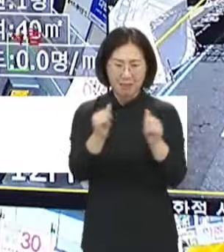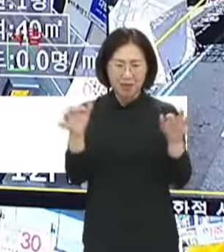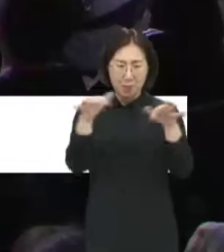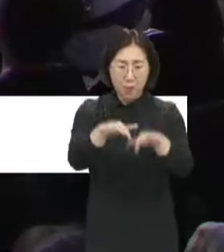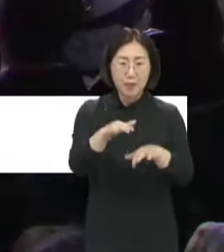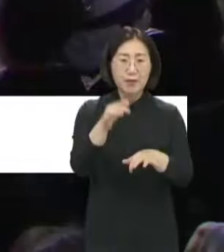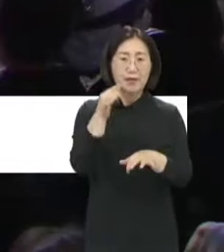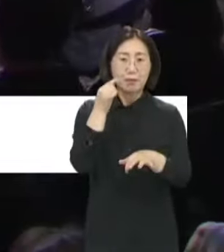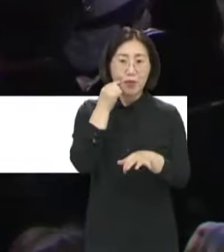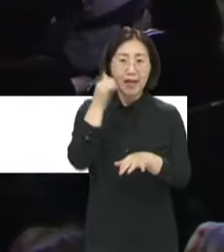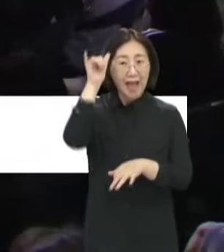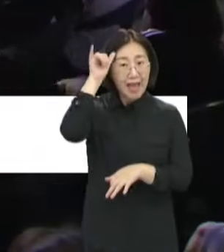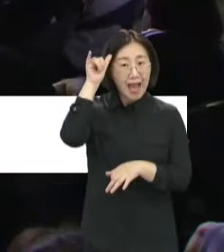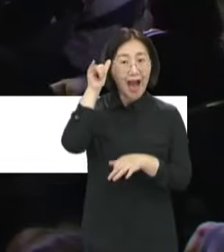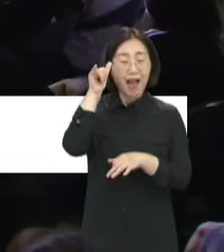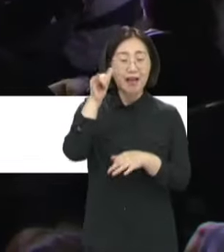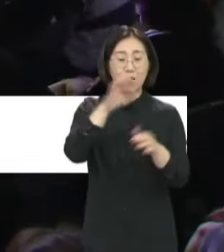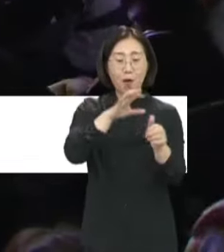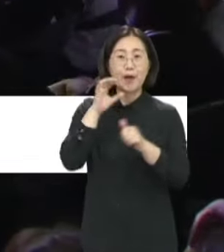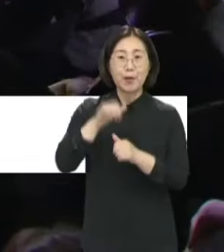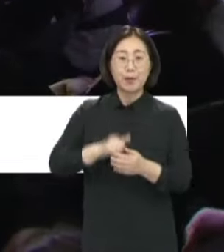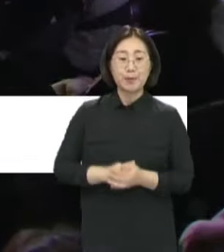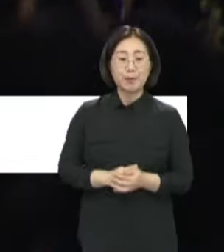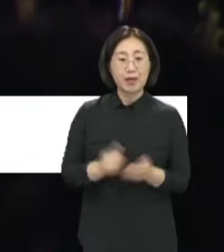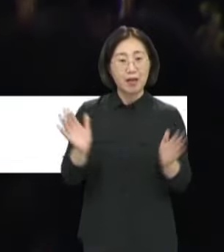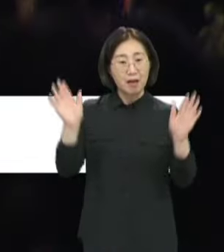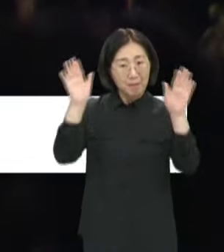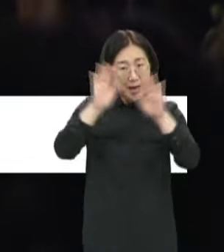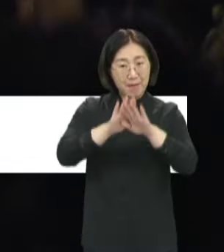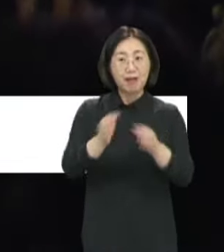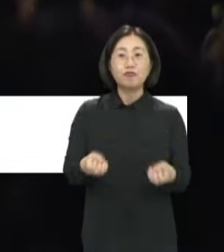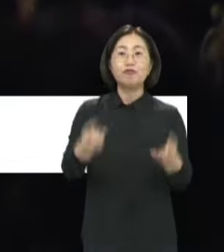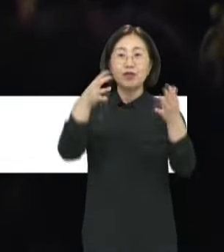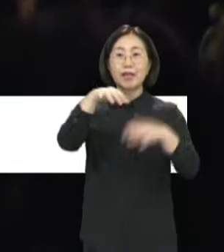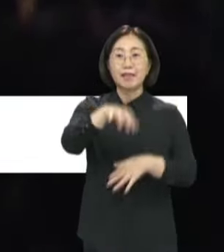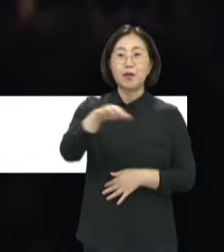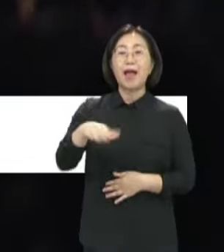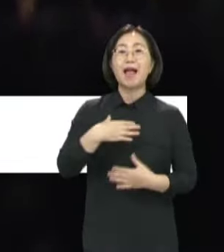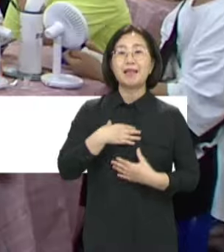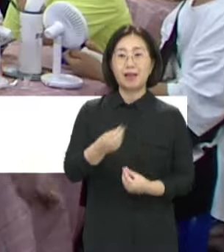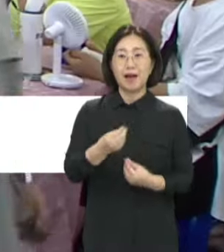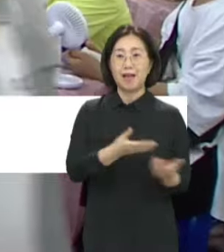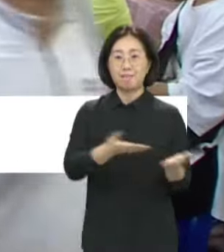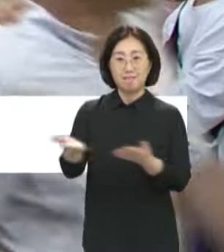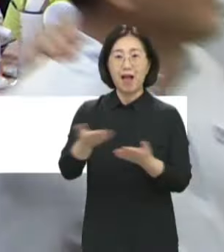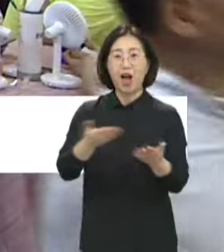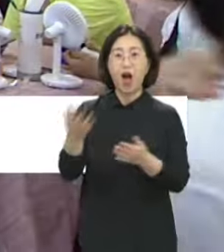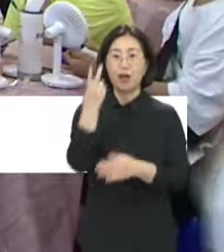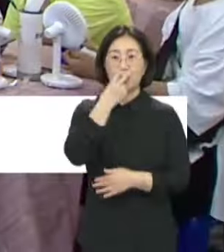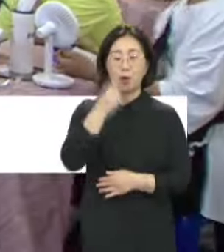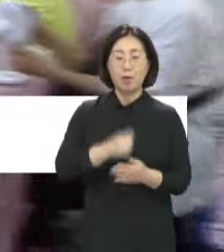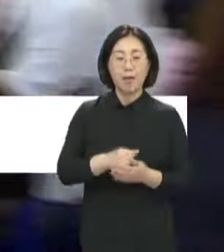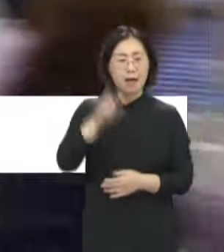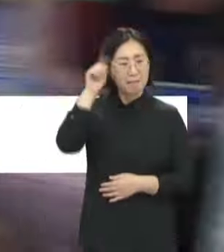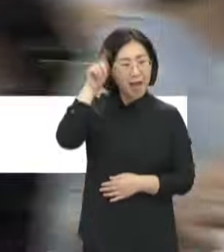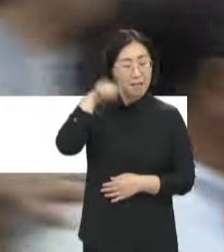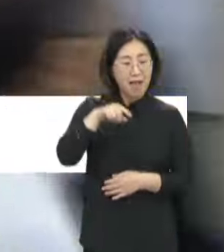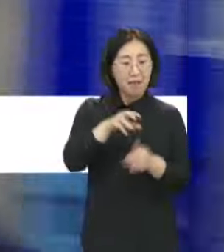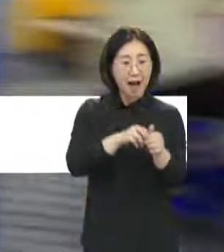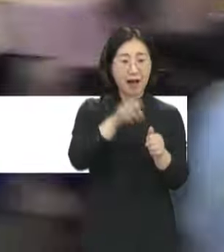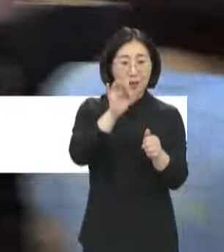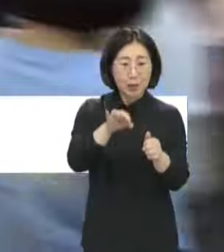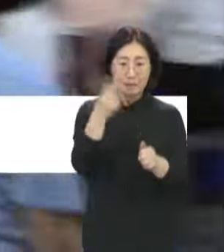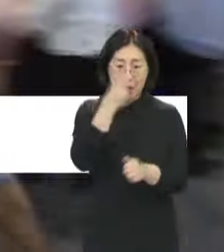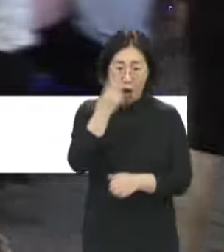안전요원들도 현장 곳곳에서 축제의 밤을 안전하게 지켰습니다 단도 나와 바가지